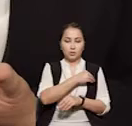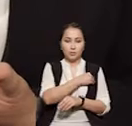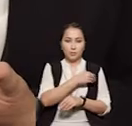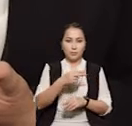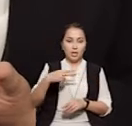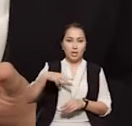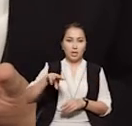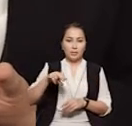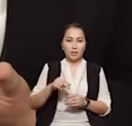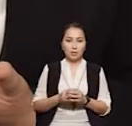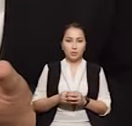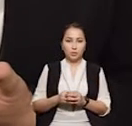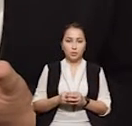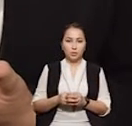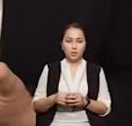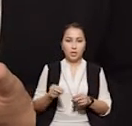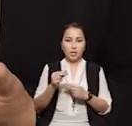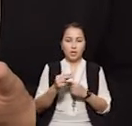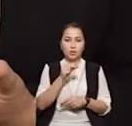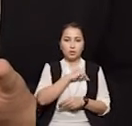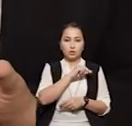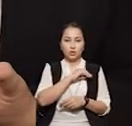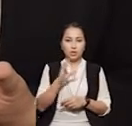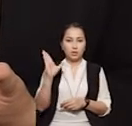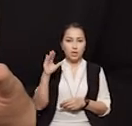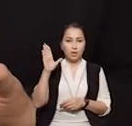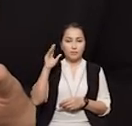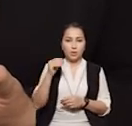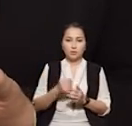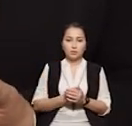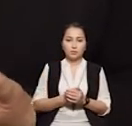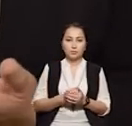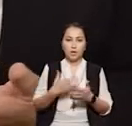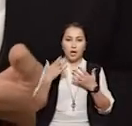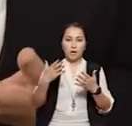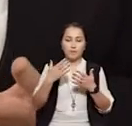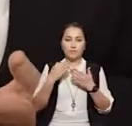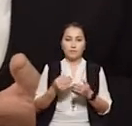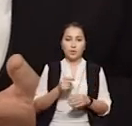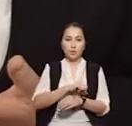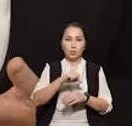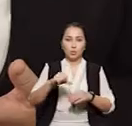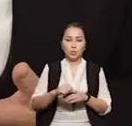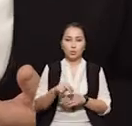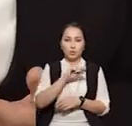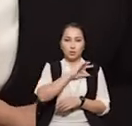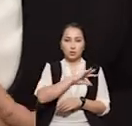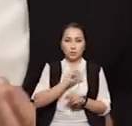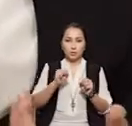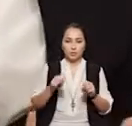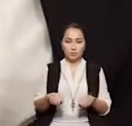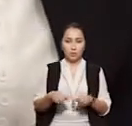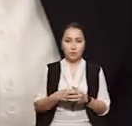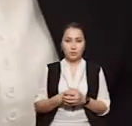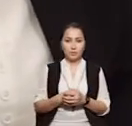termometrdan laboratoriya ishlarida suyuqlikni, havoni, temperaturalarni o'lchashda foydalanishimiz mumkin bo'ladi.